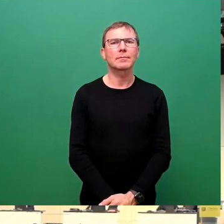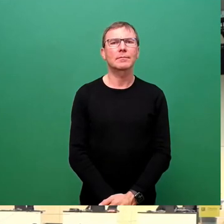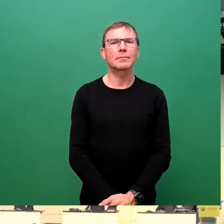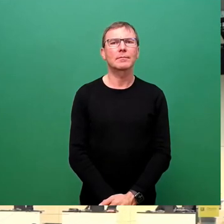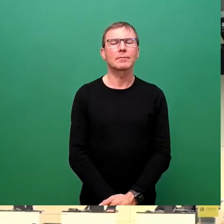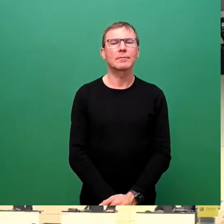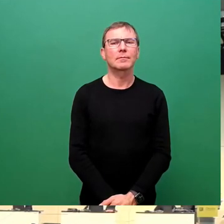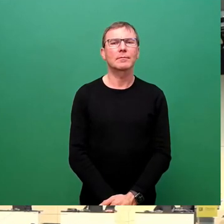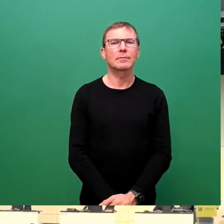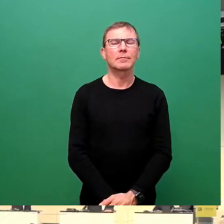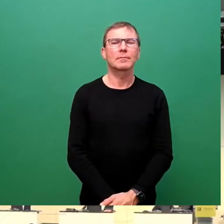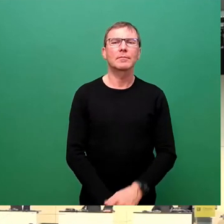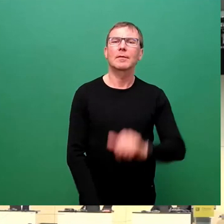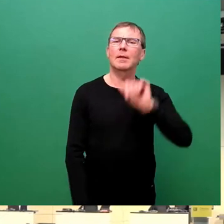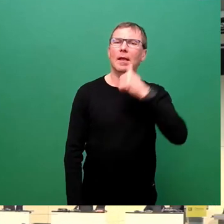Gegenstimmen?